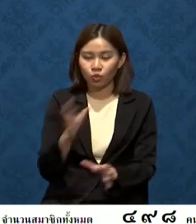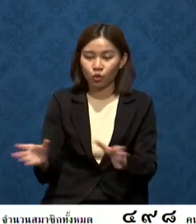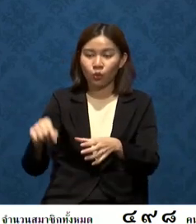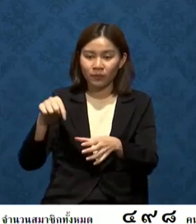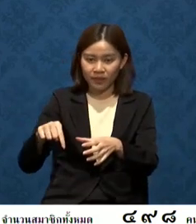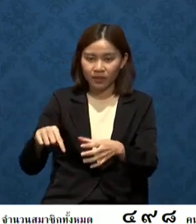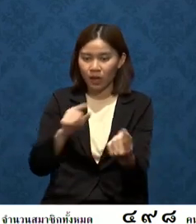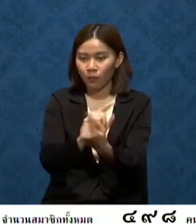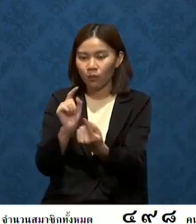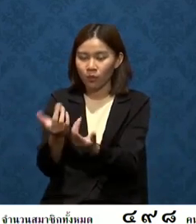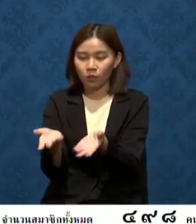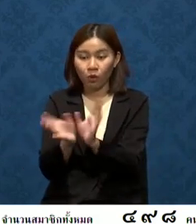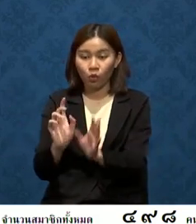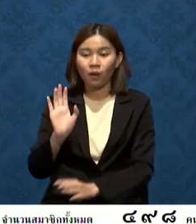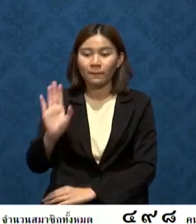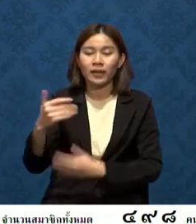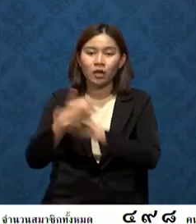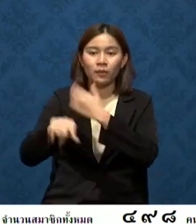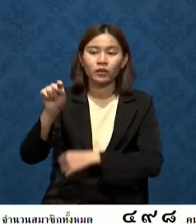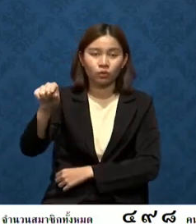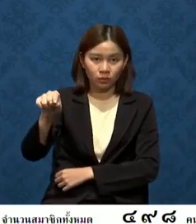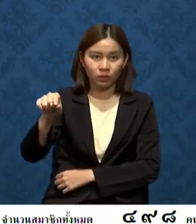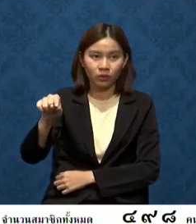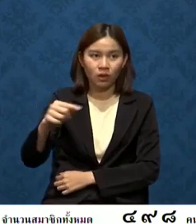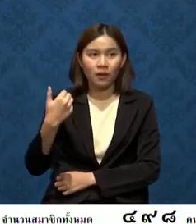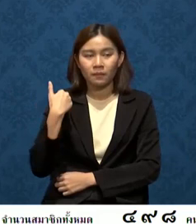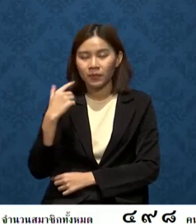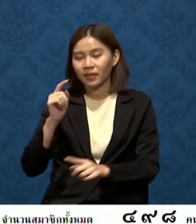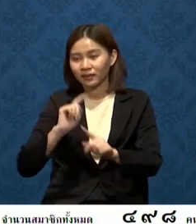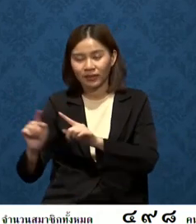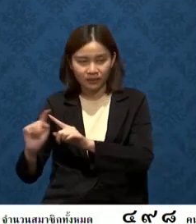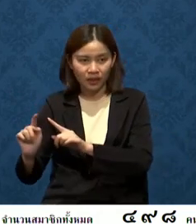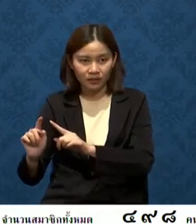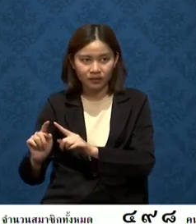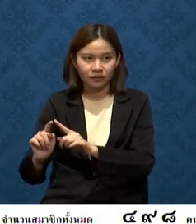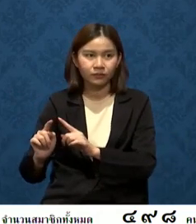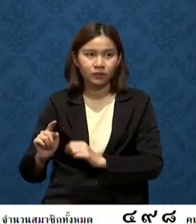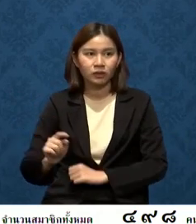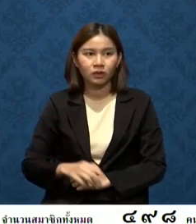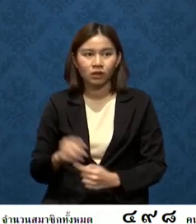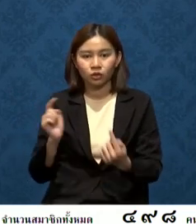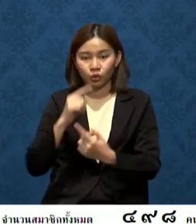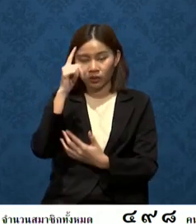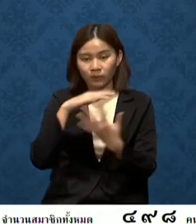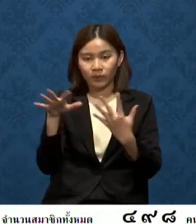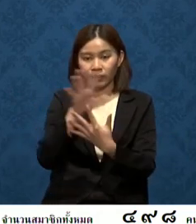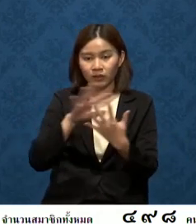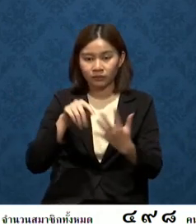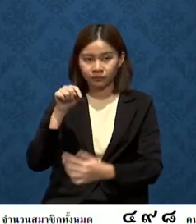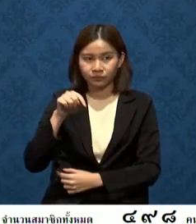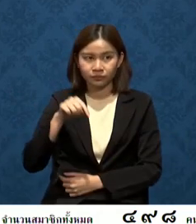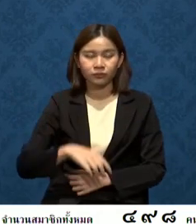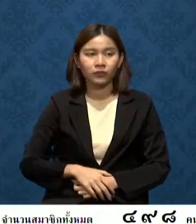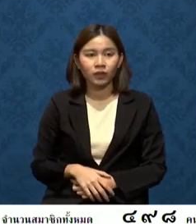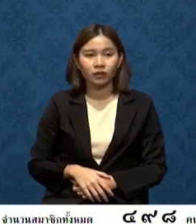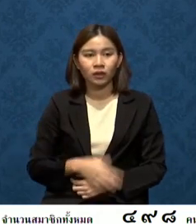ไปก็จะได้เจอครอบครัวเขาที่โน่นดูเหมือนว่ามันมีอะไรอยู่ในลักษณะที่ปฏิบัติตรงนี้สำหรับประเทศไทยนะครับอย่าลื